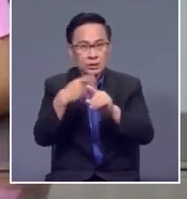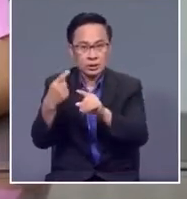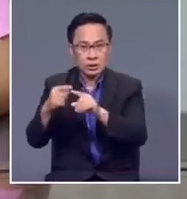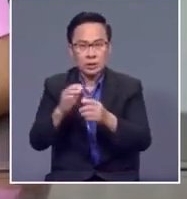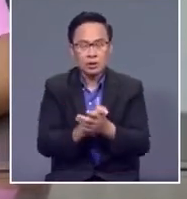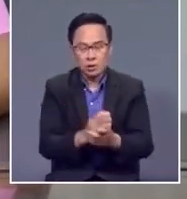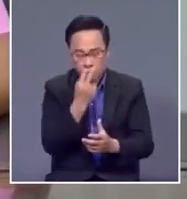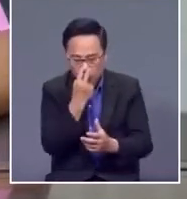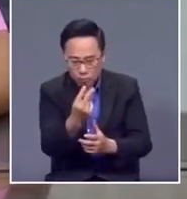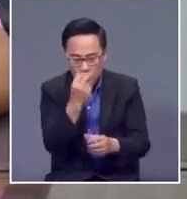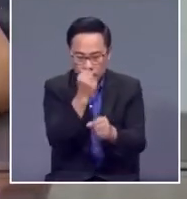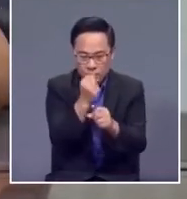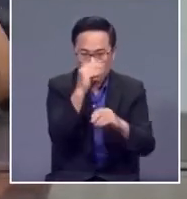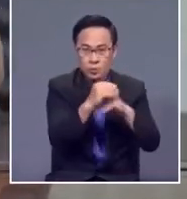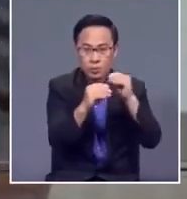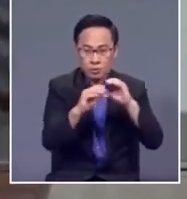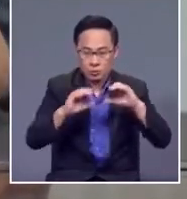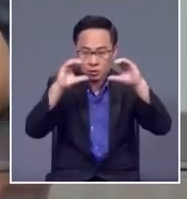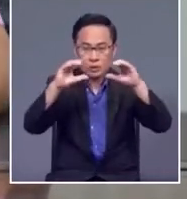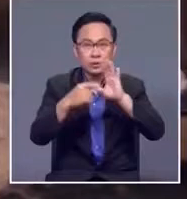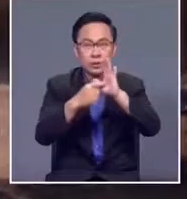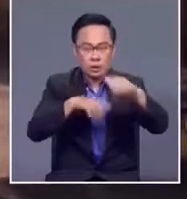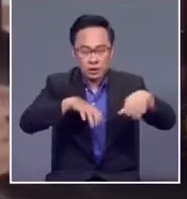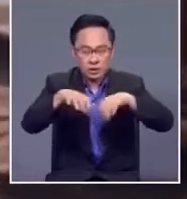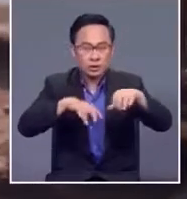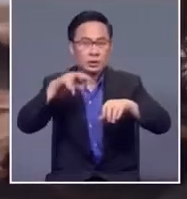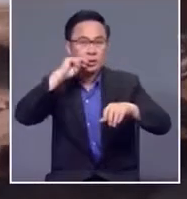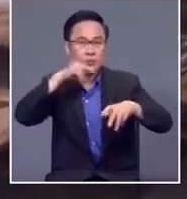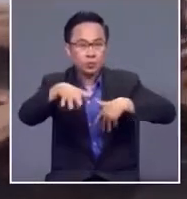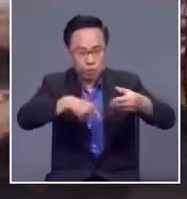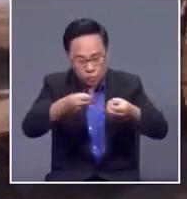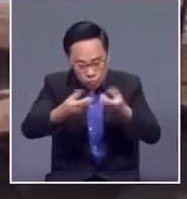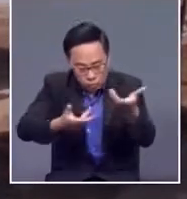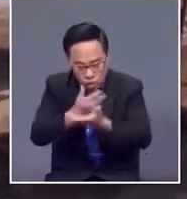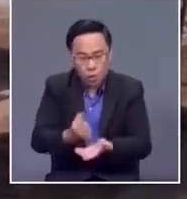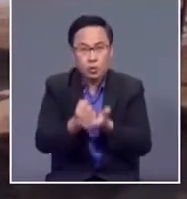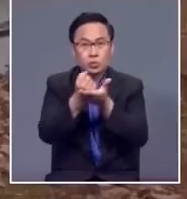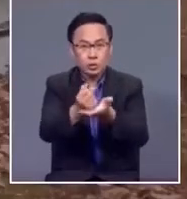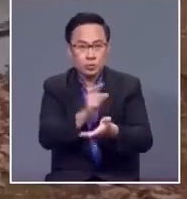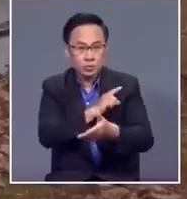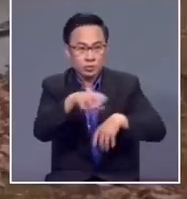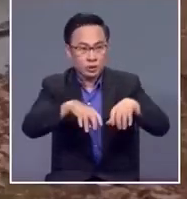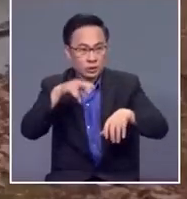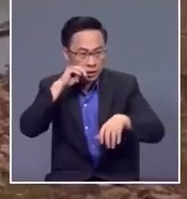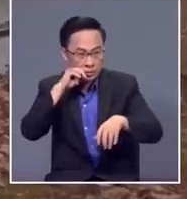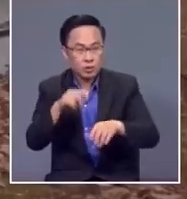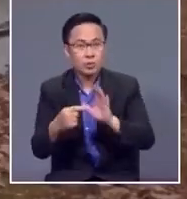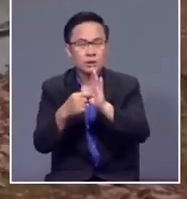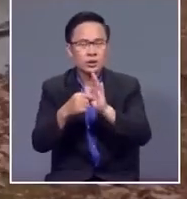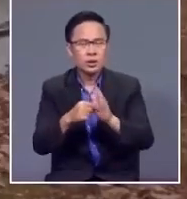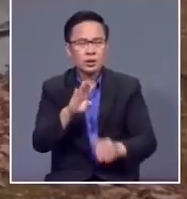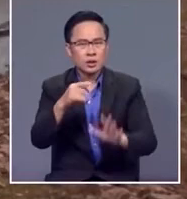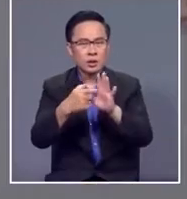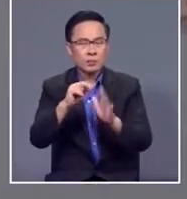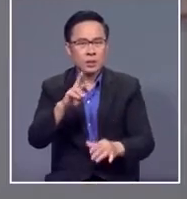ำเร็จของโครงการบริหารจัดการน้ำแบบชุมชนมีส่วนร่วมที่หนองน้ำบางระกำนะครับหรือเรียกกันว่าโครง